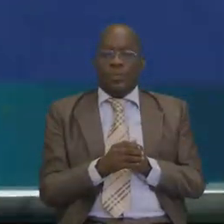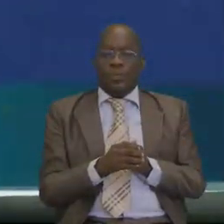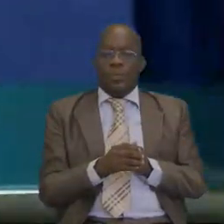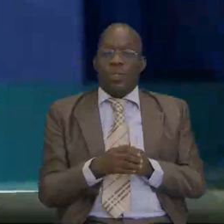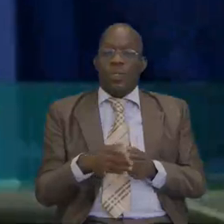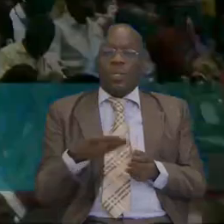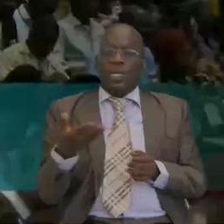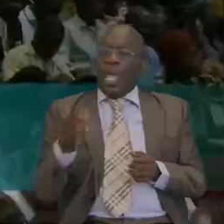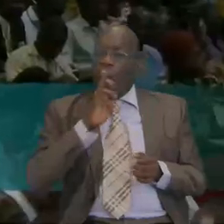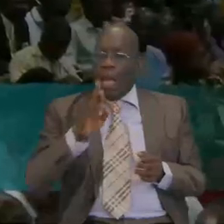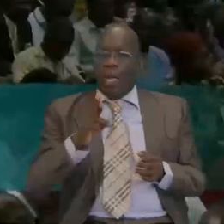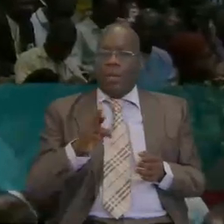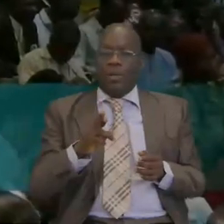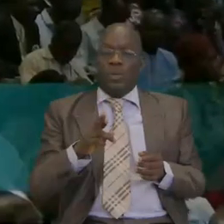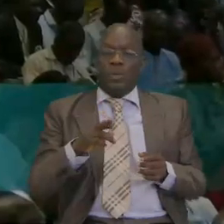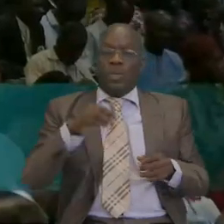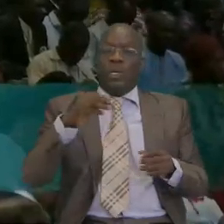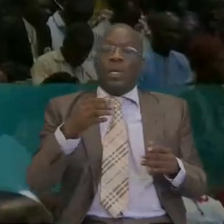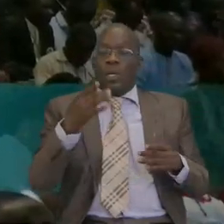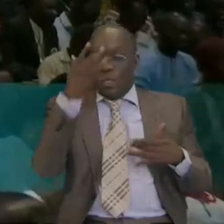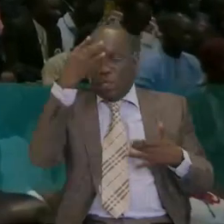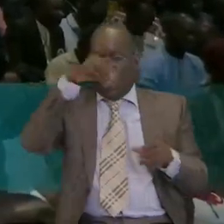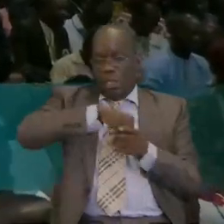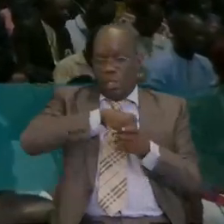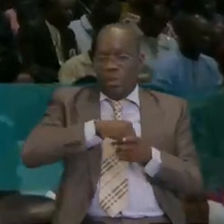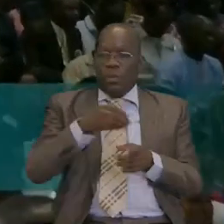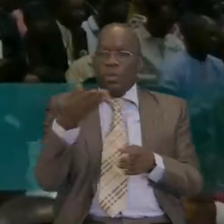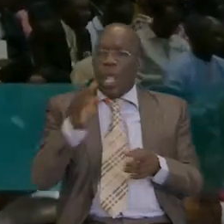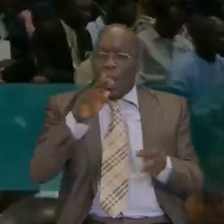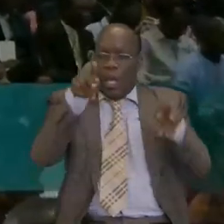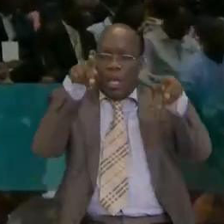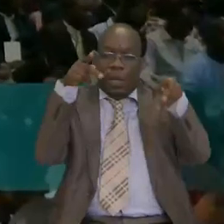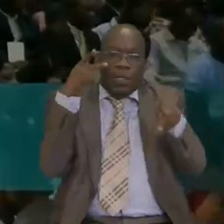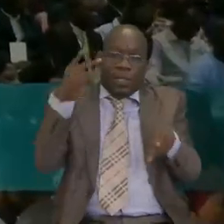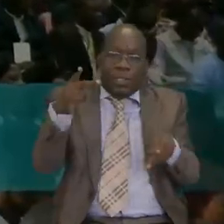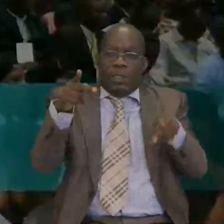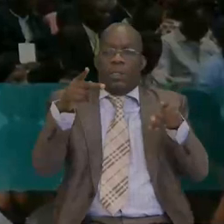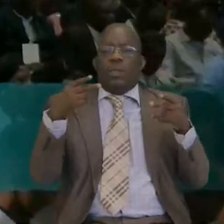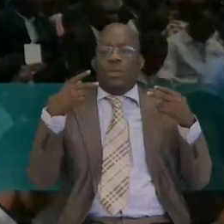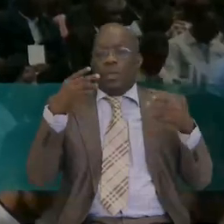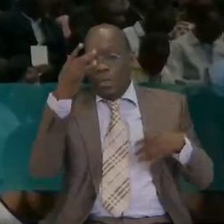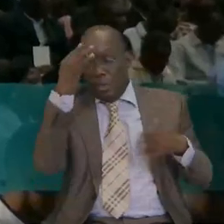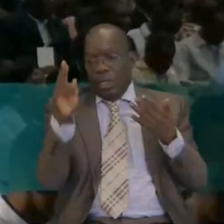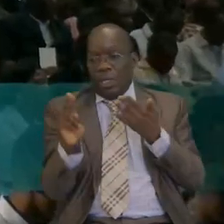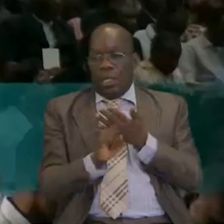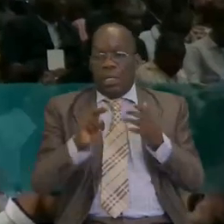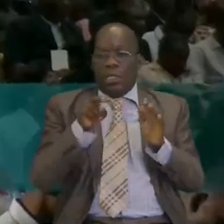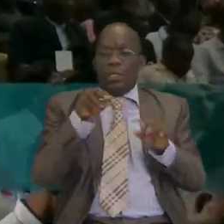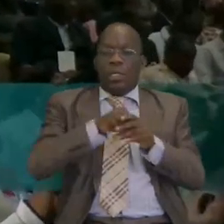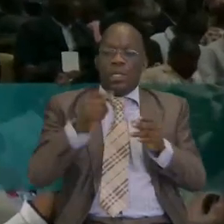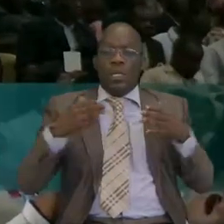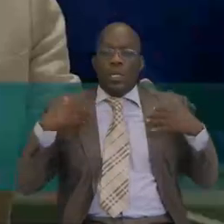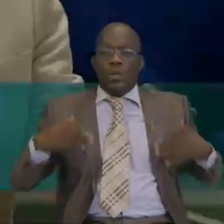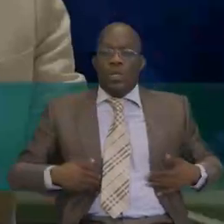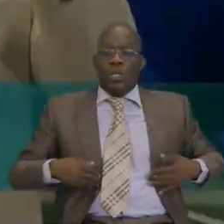Il y a des maladies internes. Il y a des maladies physiques dans le corps. Il y a des maladies